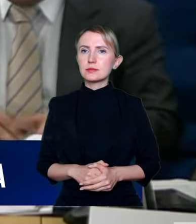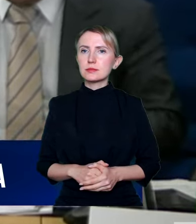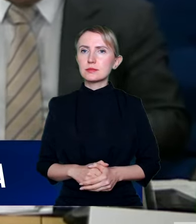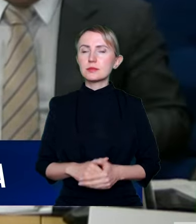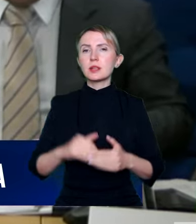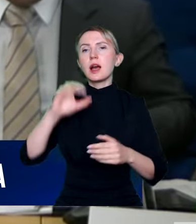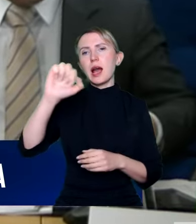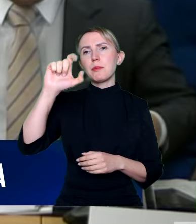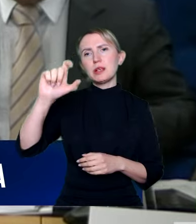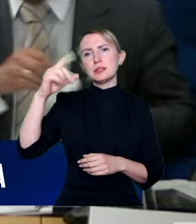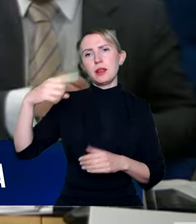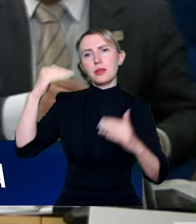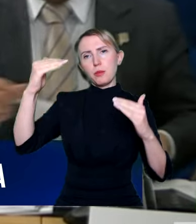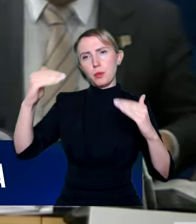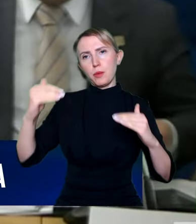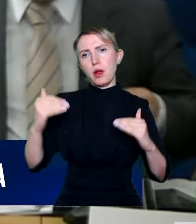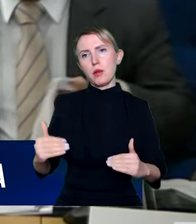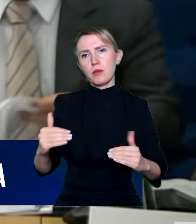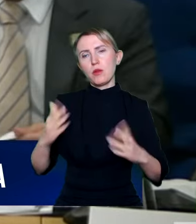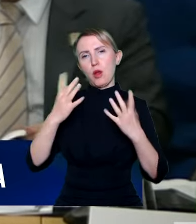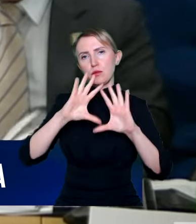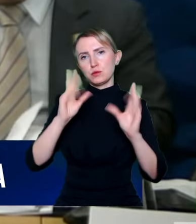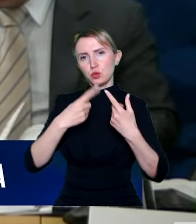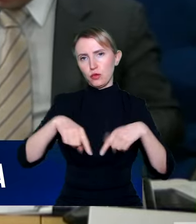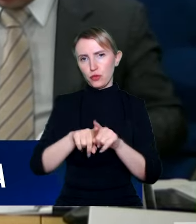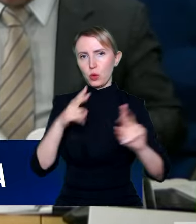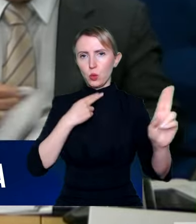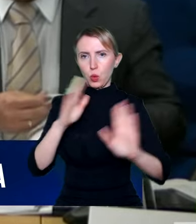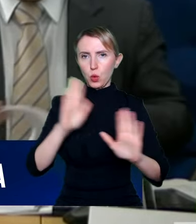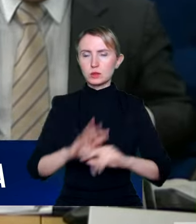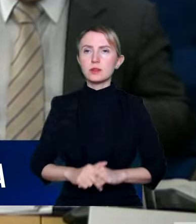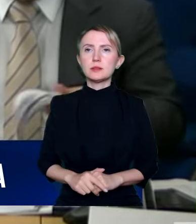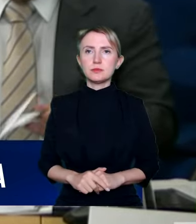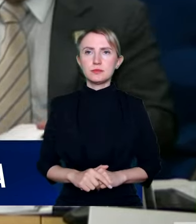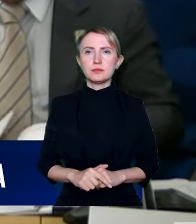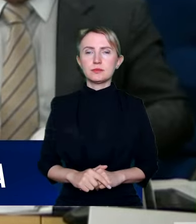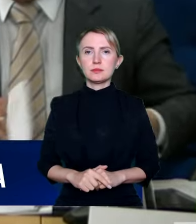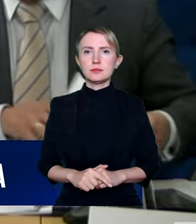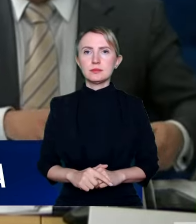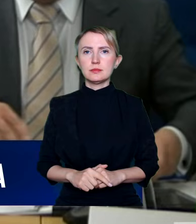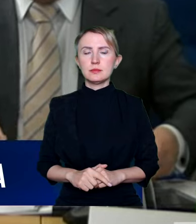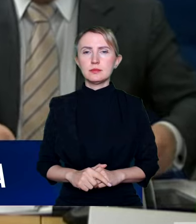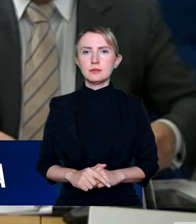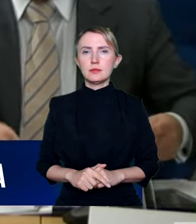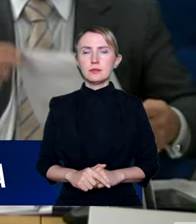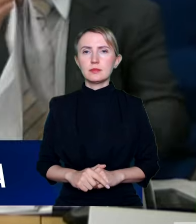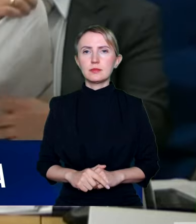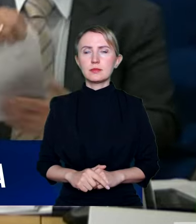alfabetyczny postaram się to głosowanie przeprowadzić. Bardzo proszę, kto jest